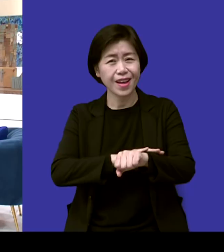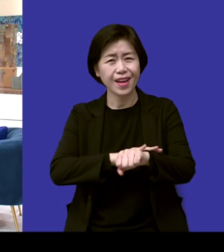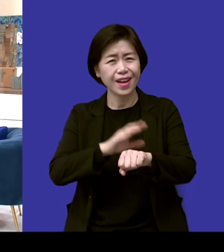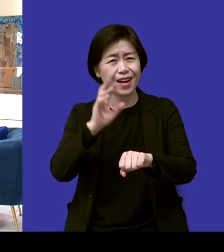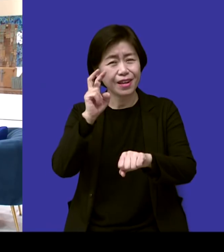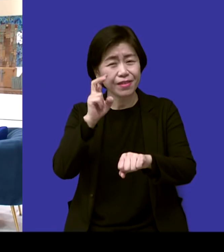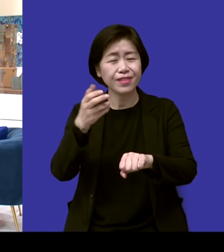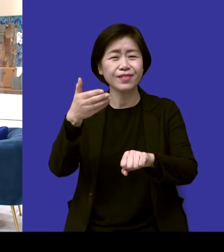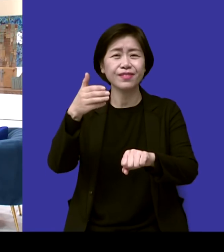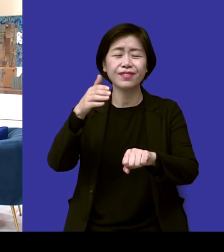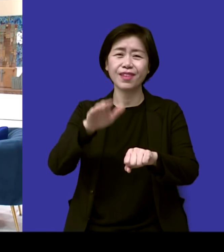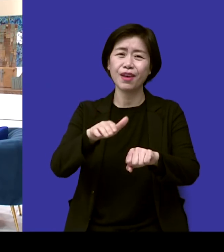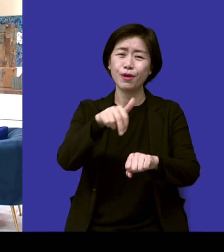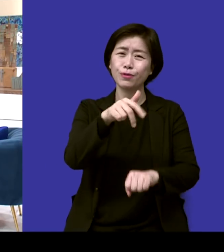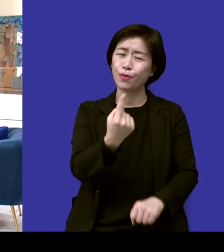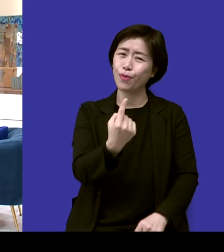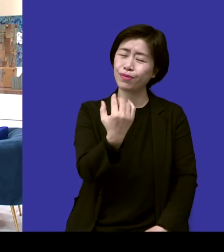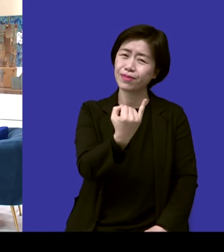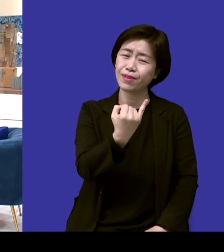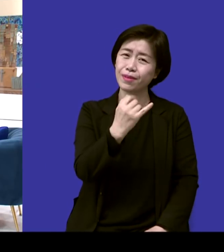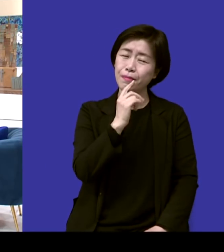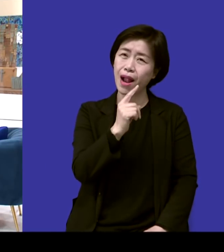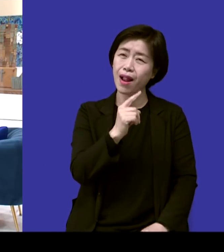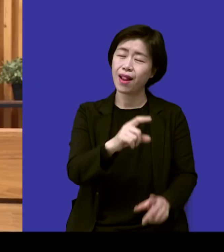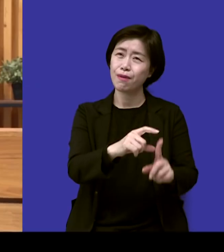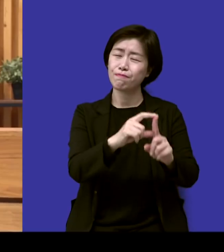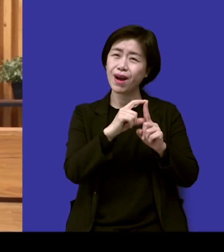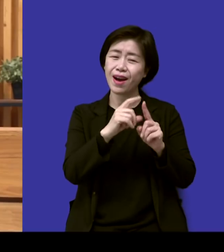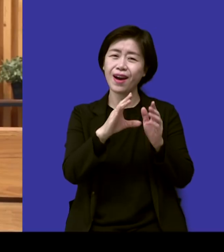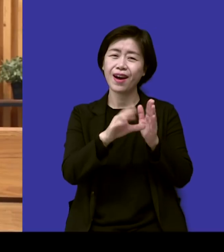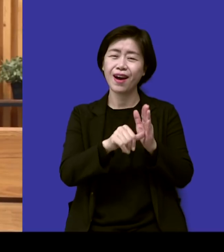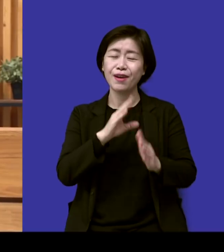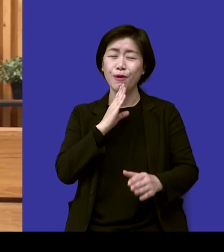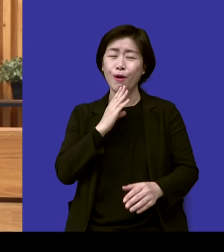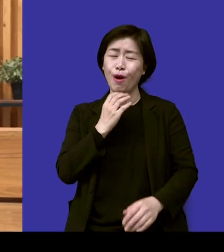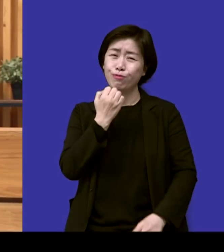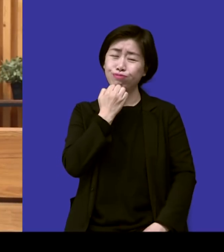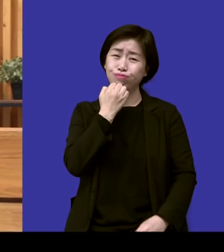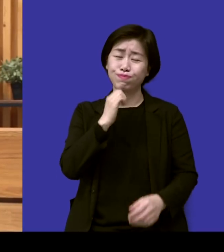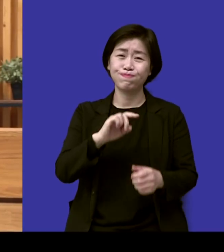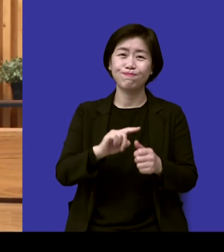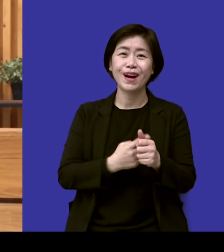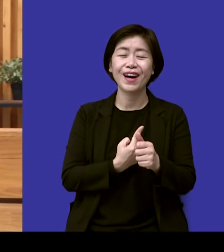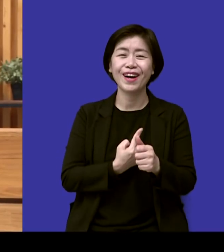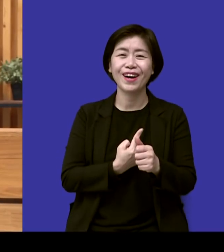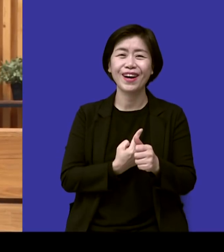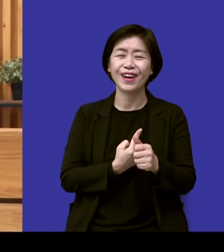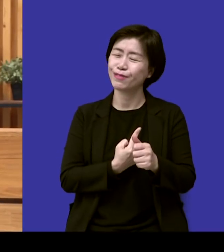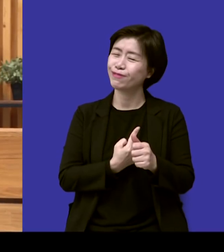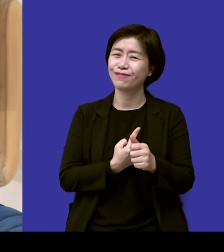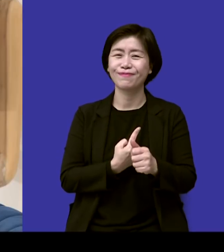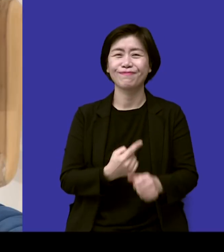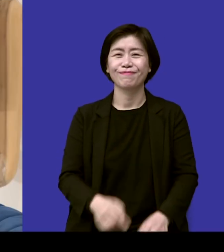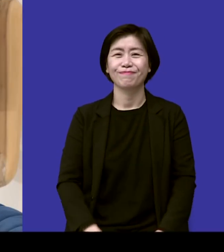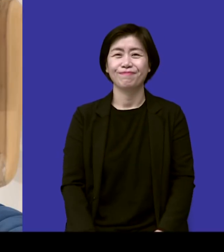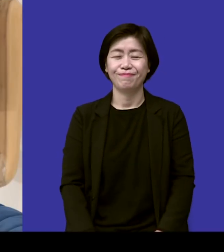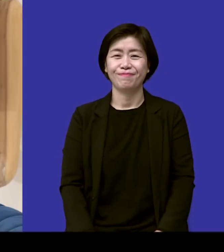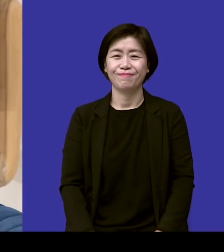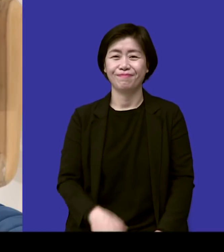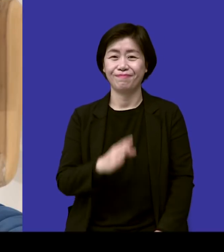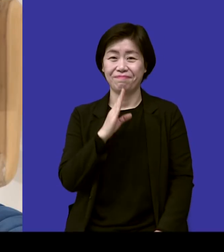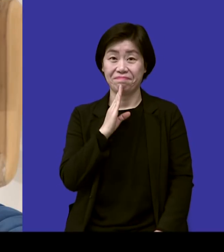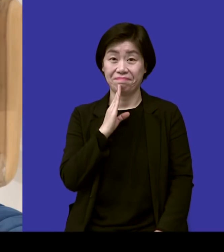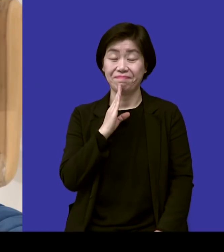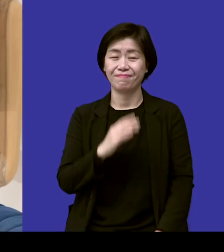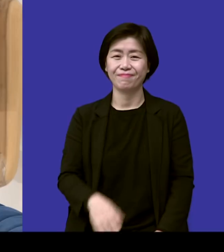그냥 왜 그냥 웃어지죠? 자동적으로. 그렇죠. 자동적으로 그냥 다들 노래를 그래요. 안 들었는데 네. 나도 모르게 왜 웃었지? 노래 안 모르겠어요. 들으셨는데 웃음이 진짜